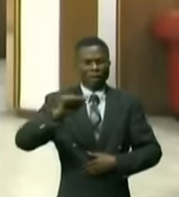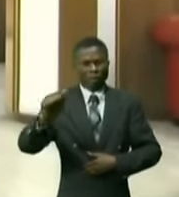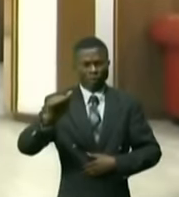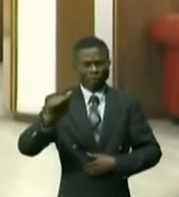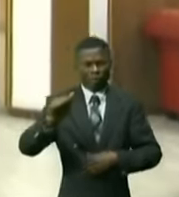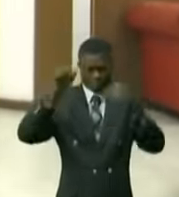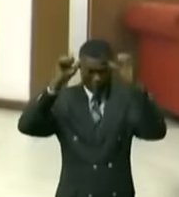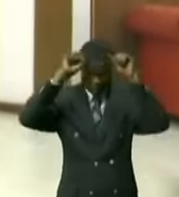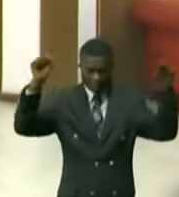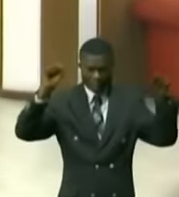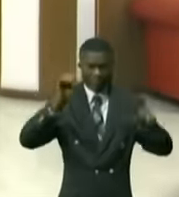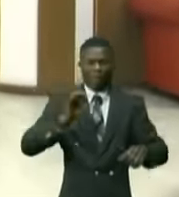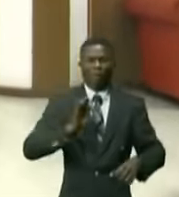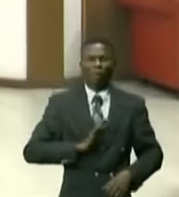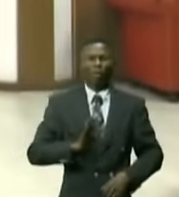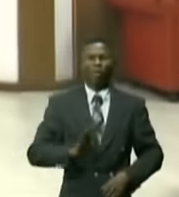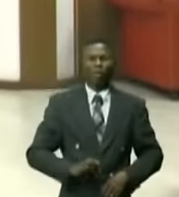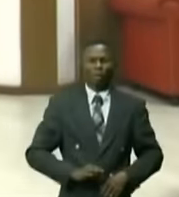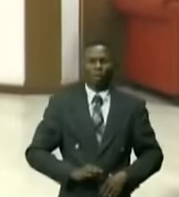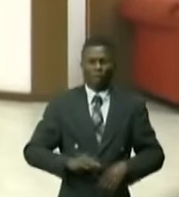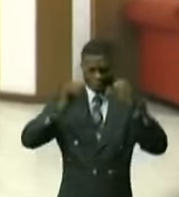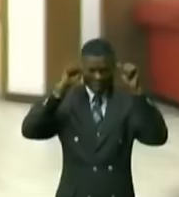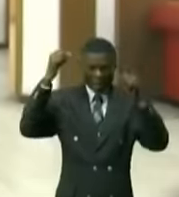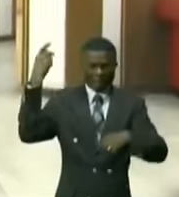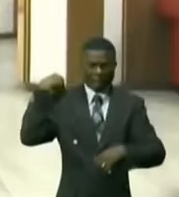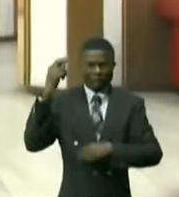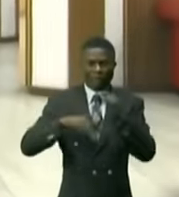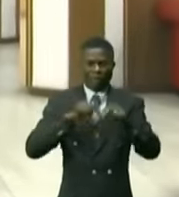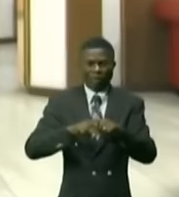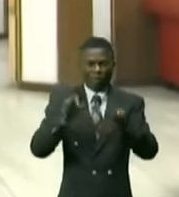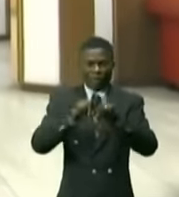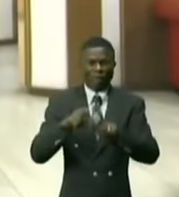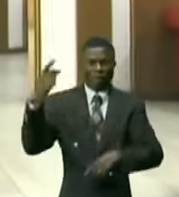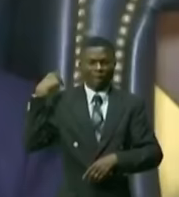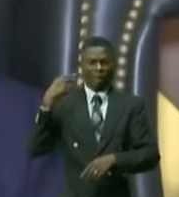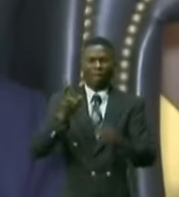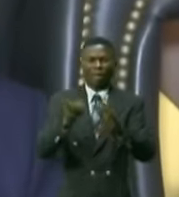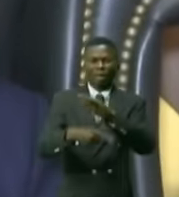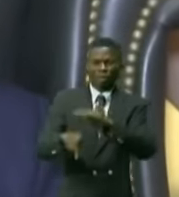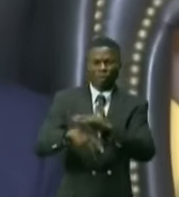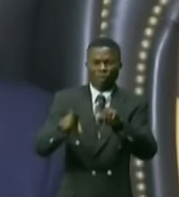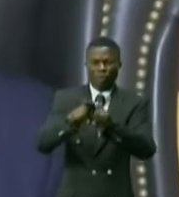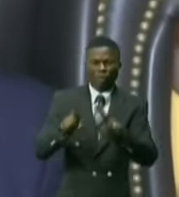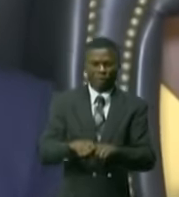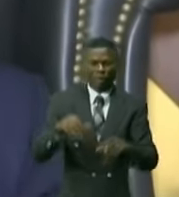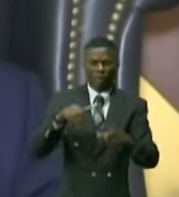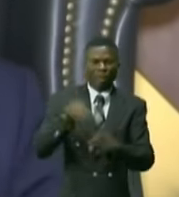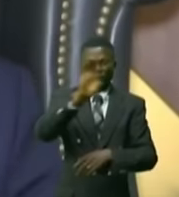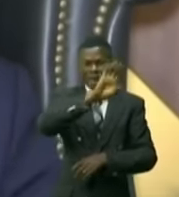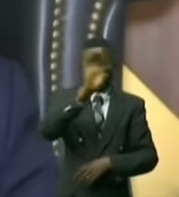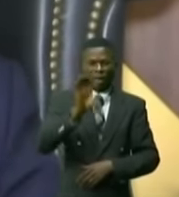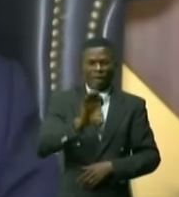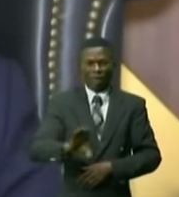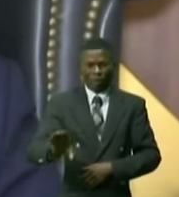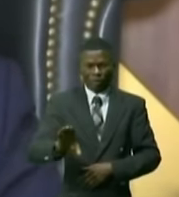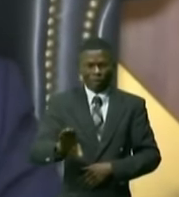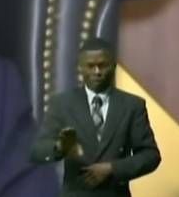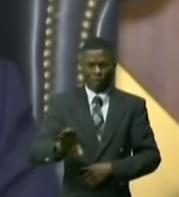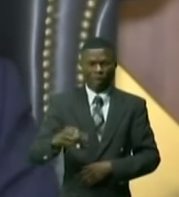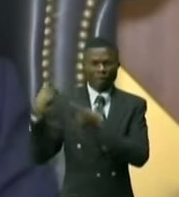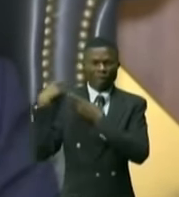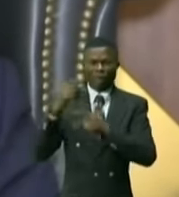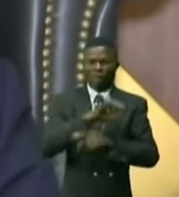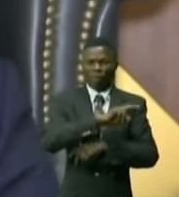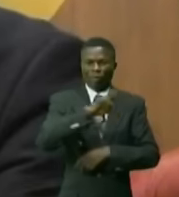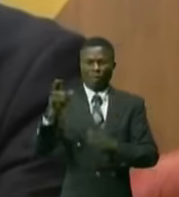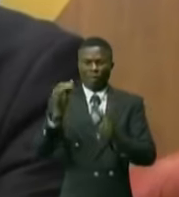la présidence de la République, à la députation nationale et provinciale, aussi au niveau communal. C'est depuis